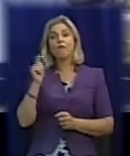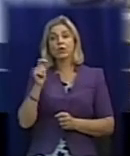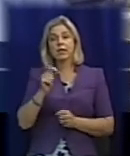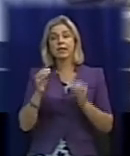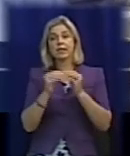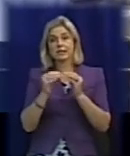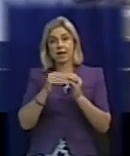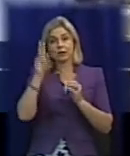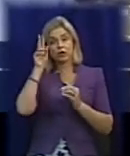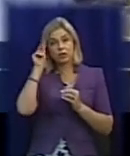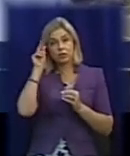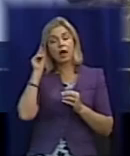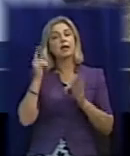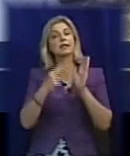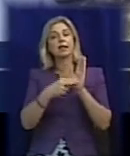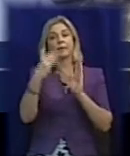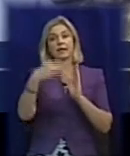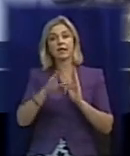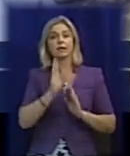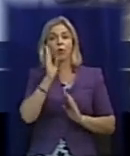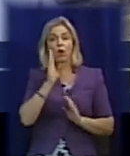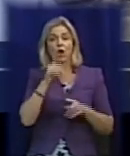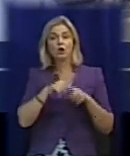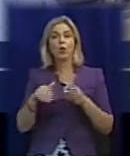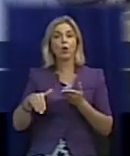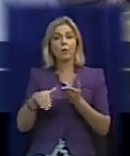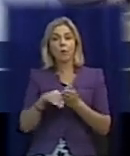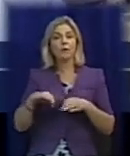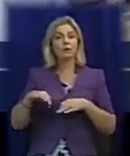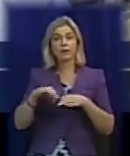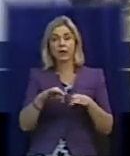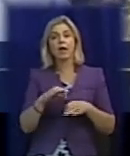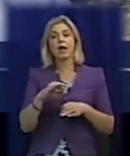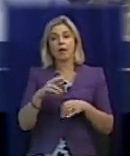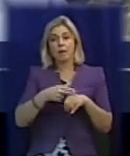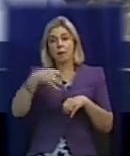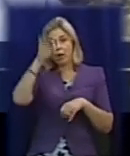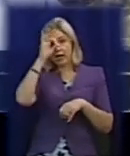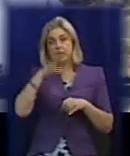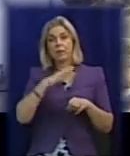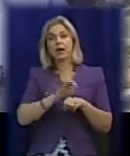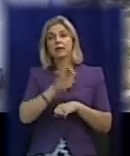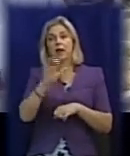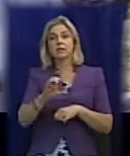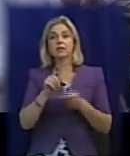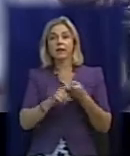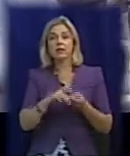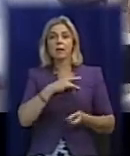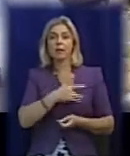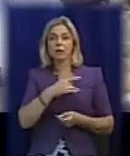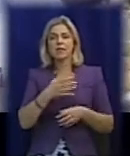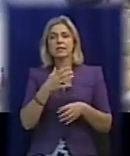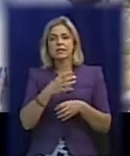У неділю 10 числа о 7:30 ранку швидкою допомогою з Вітовського відділу поліції його доставили у зв'язку з підозрою